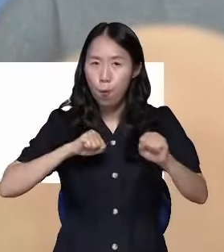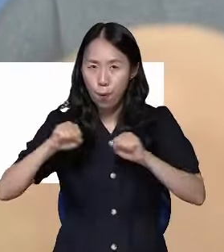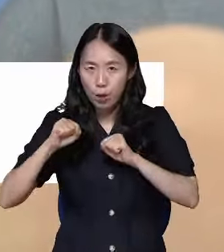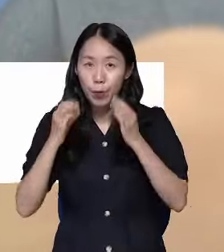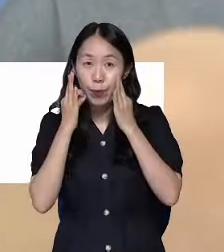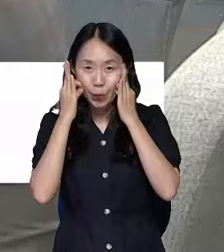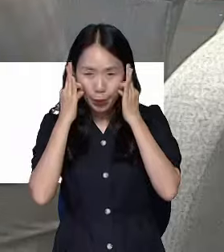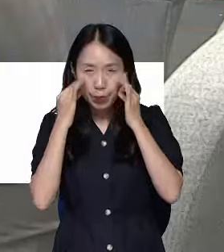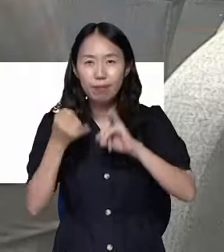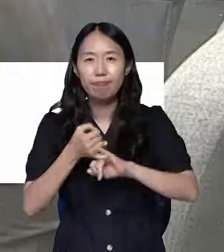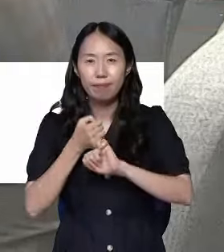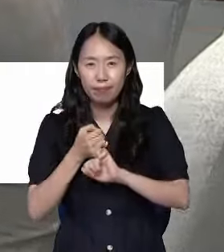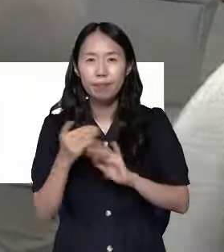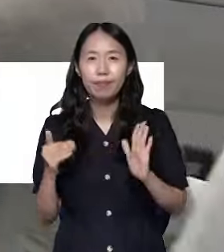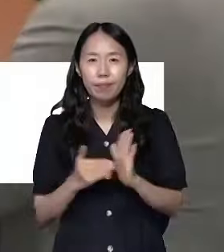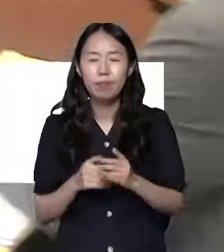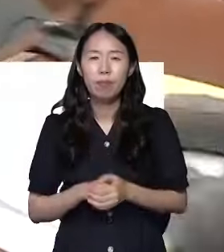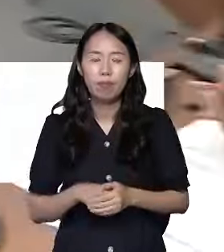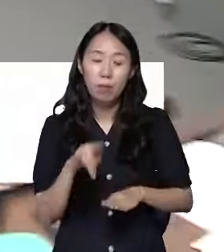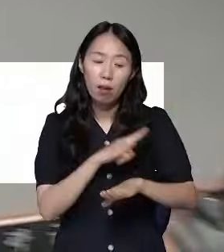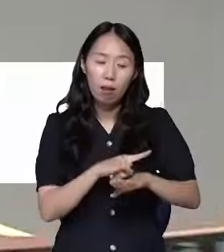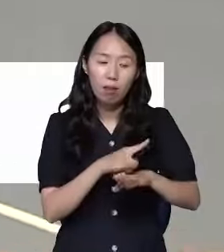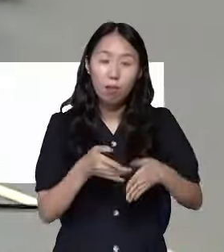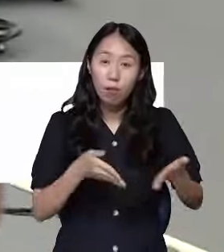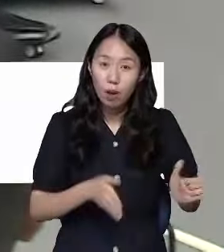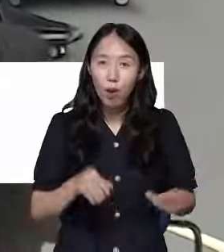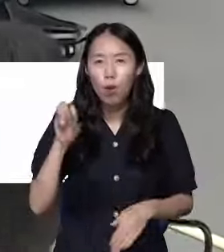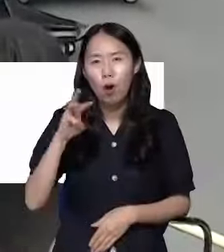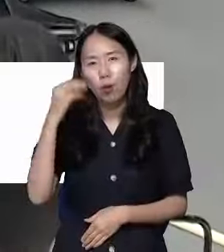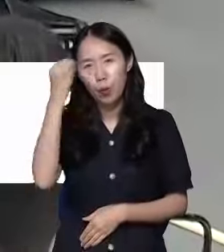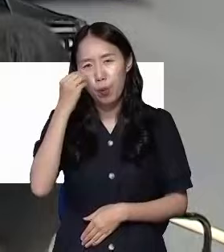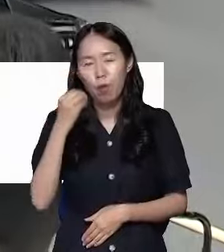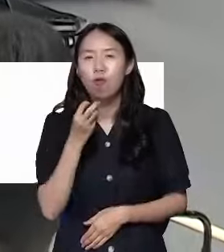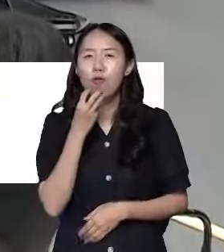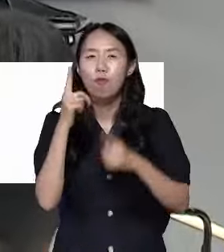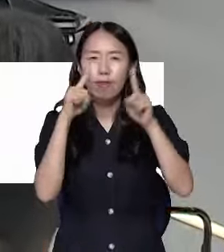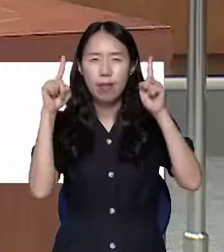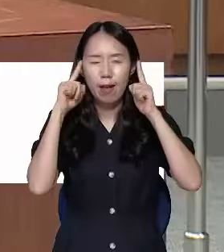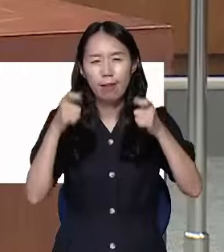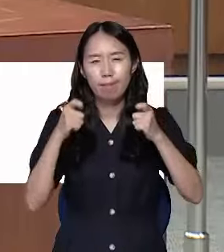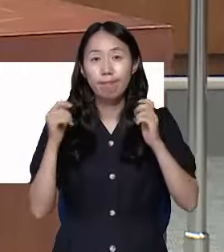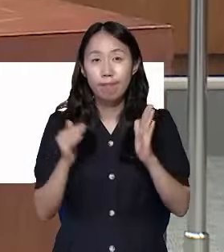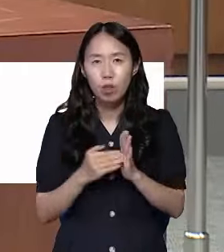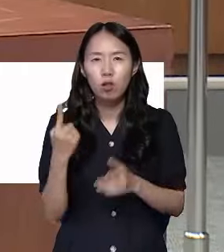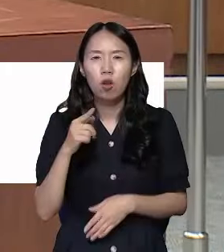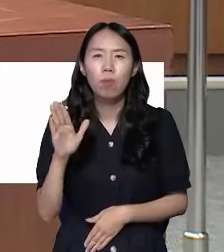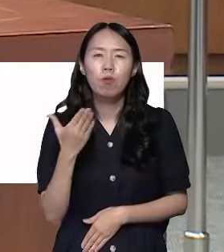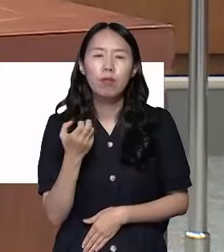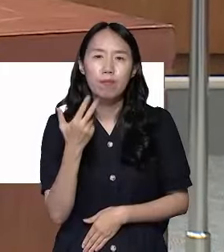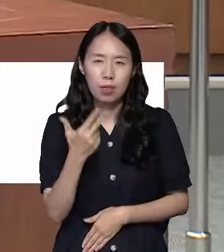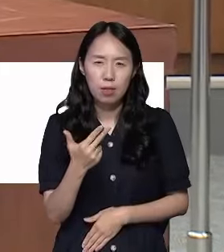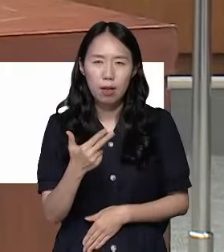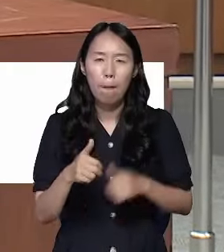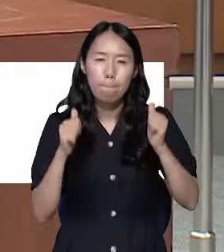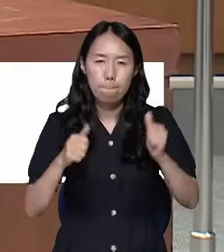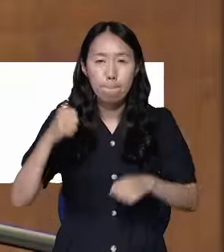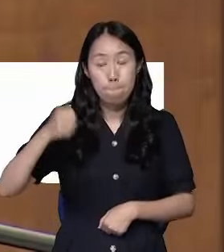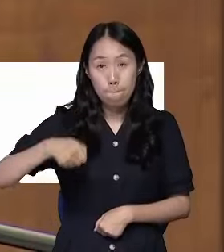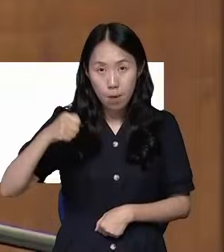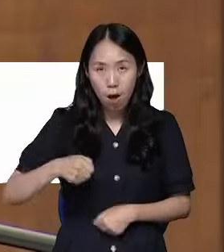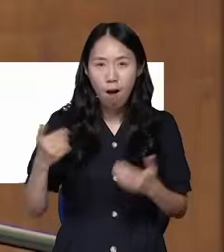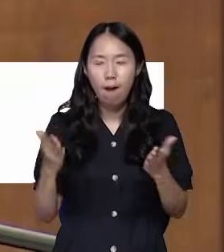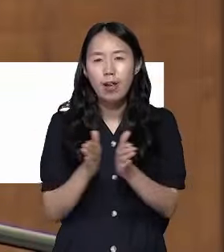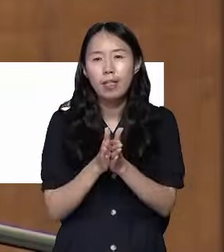해나가겠다고 말했습니다. 전남 해남에서 태어나 광주고와 서울대를 졸업하고 1997년 판사 생활을 시작한